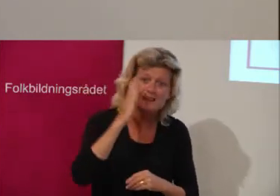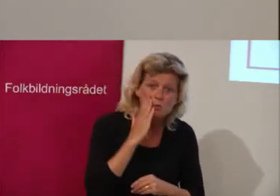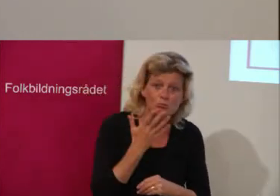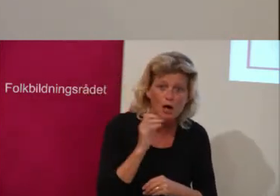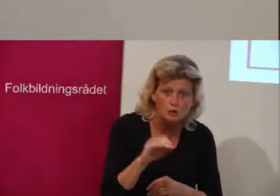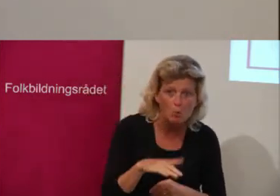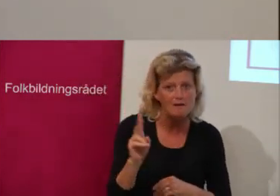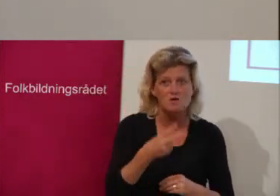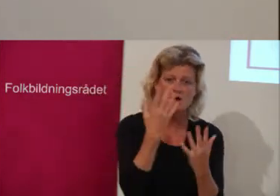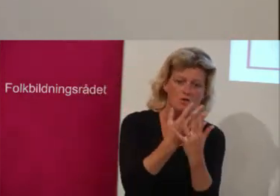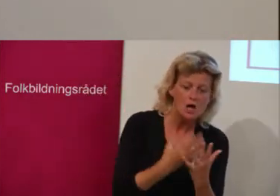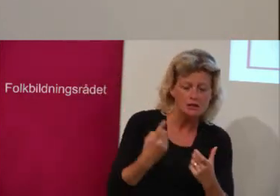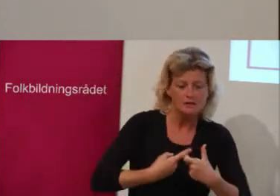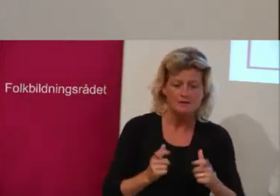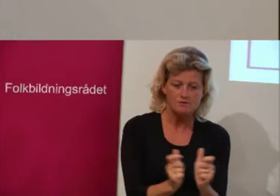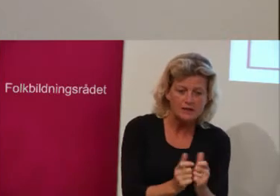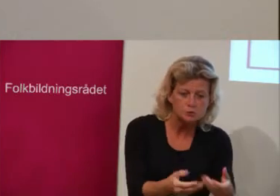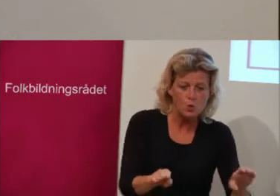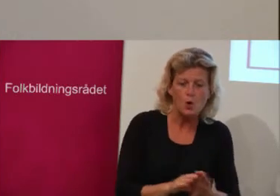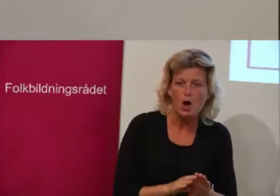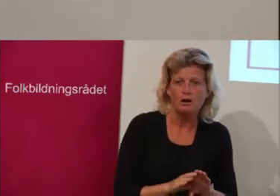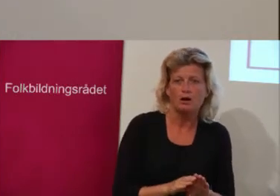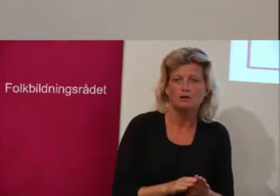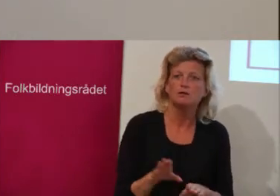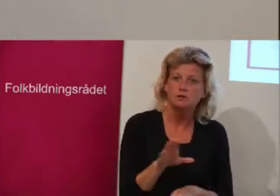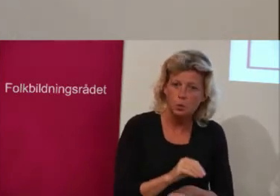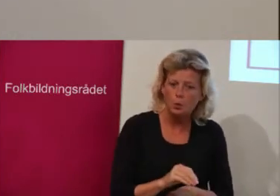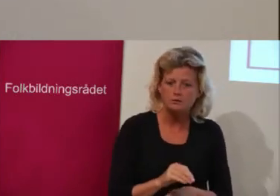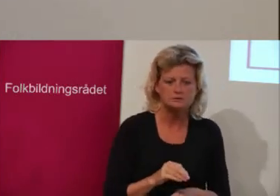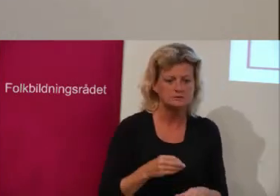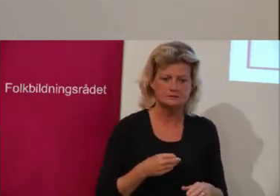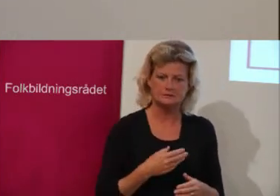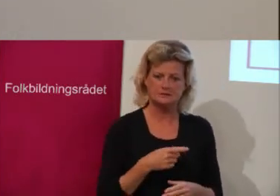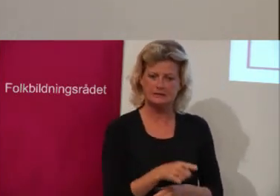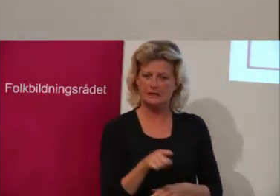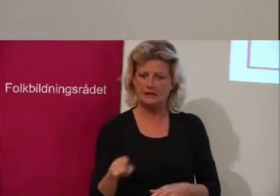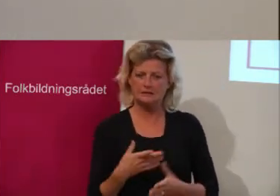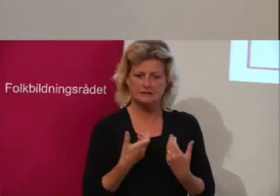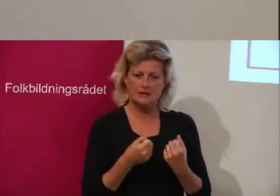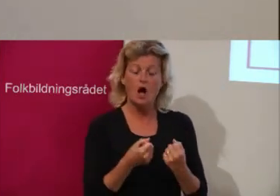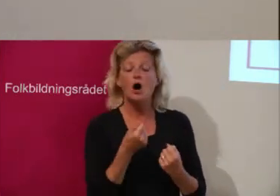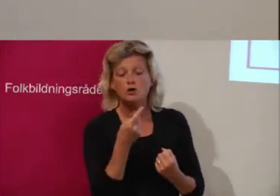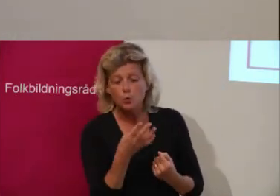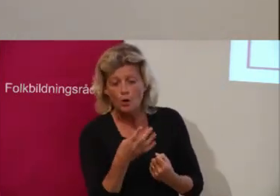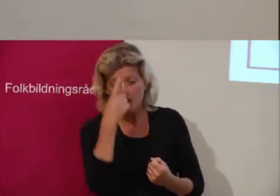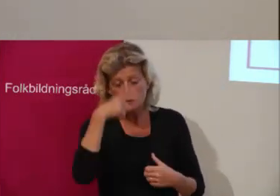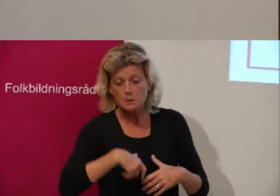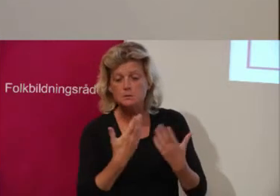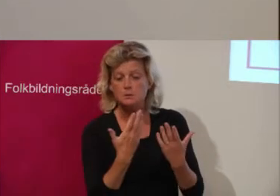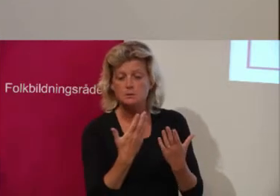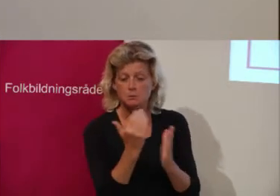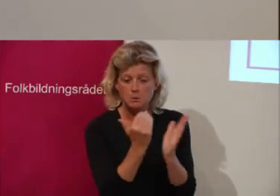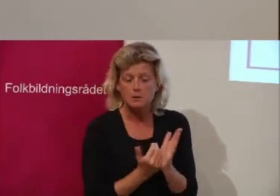äldreboenden, föreläsningar i föreningslokaler och så vidare, så är det ju inte verksamheter som, trots att vissa kulturprogram drar väldigt mycket